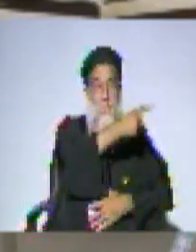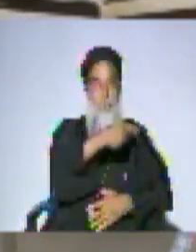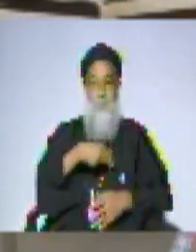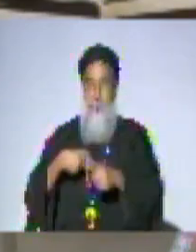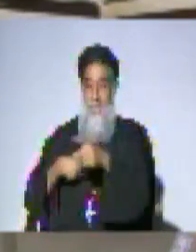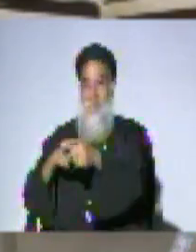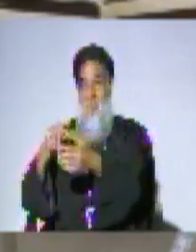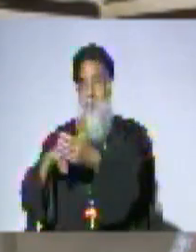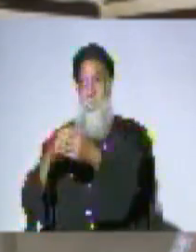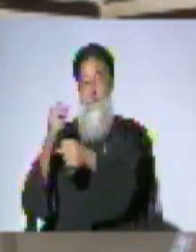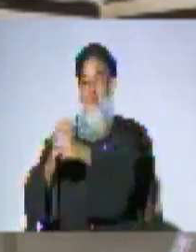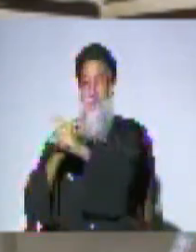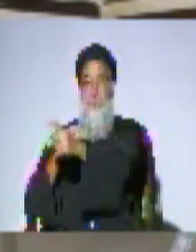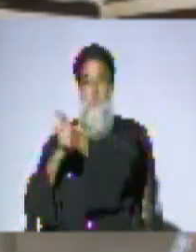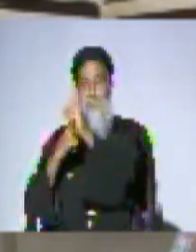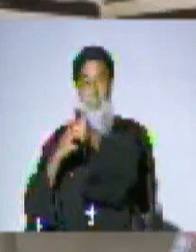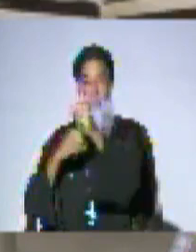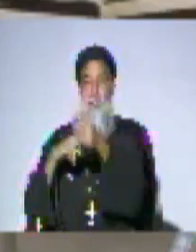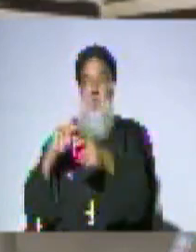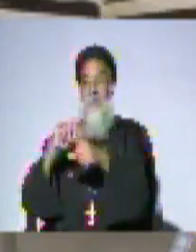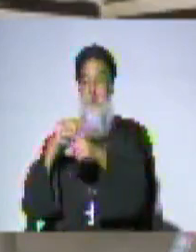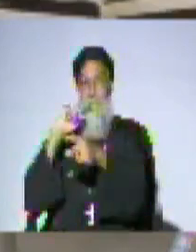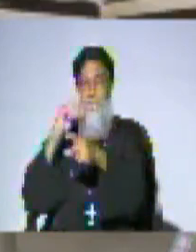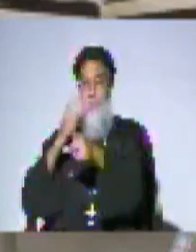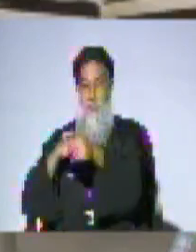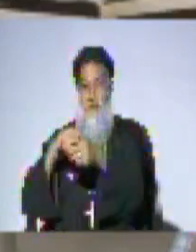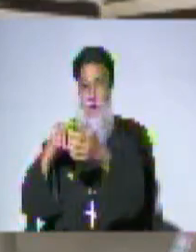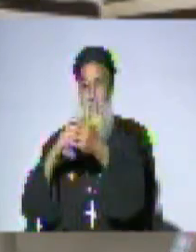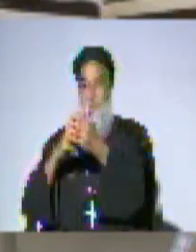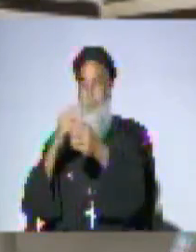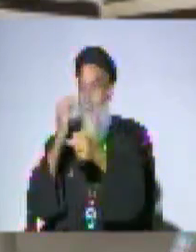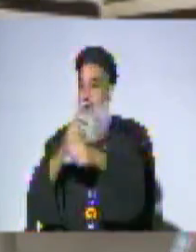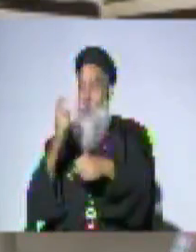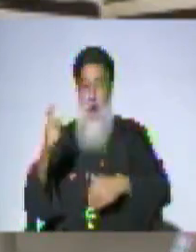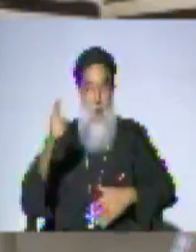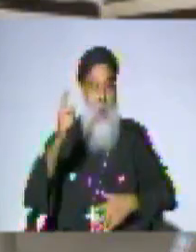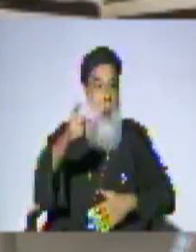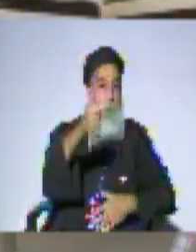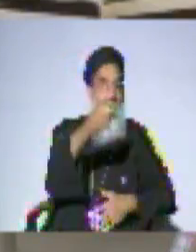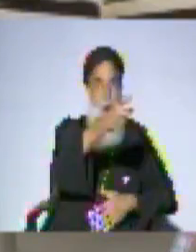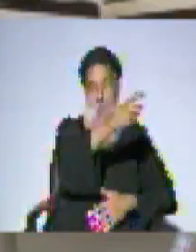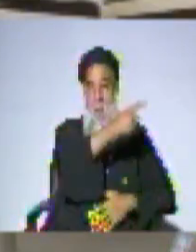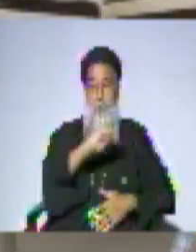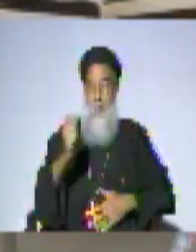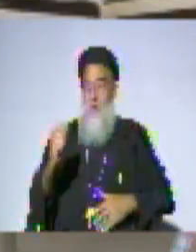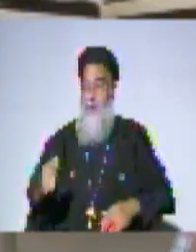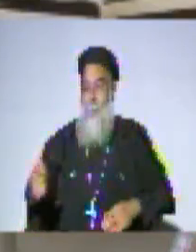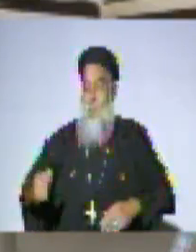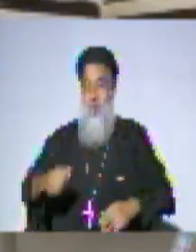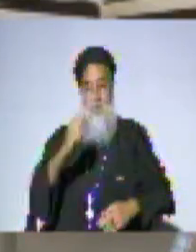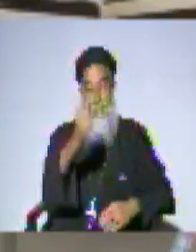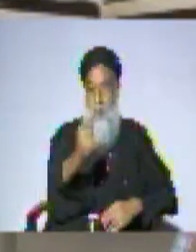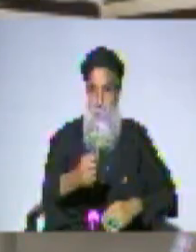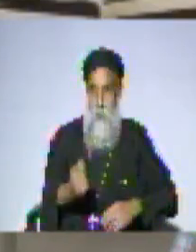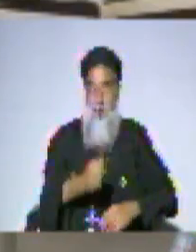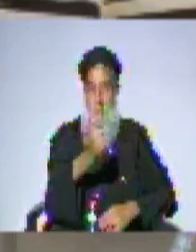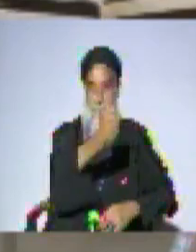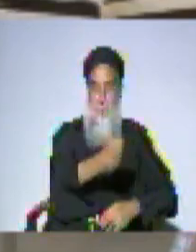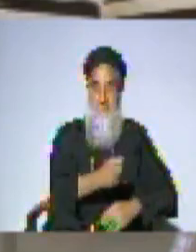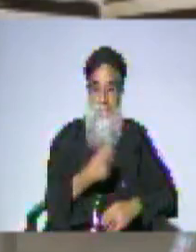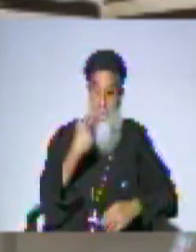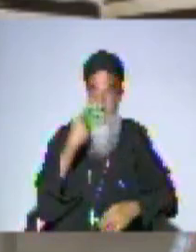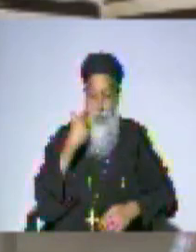له أنت عملت نفس الحكاية في الوقت الفلاني، فبيكتب له، فعشان كده